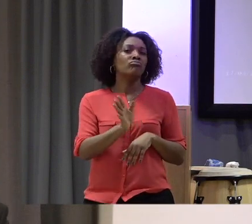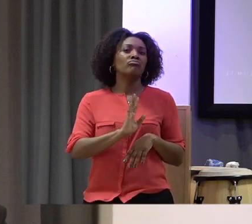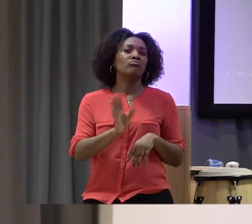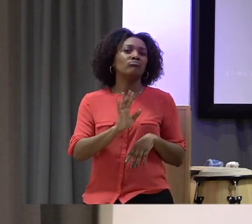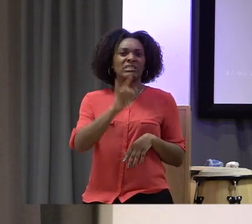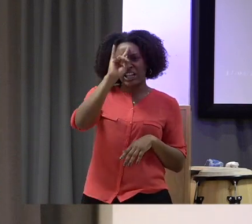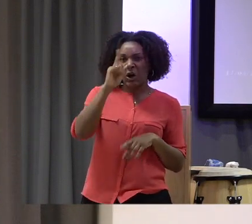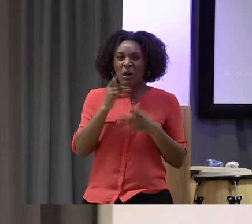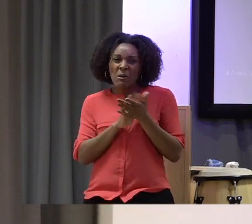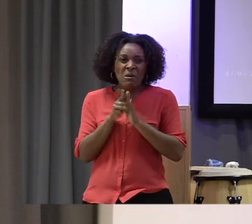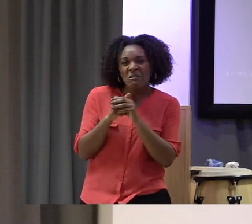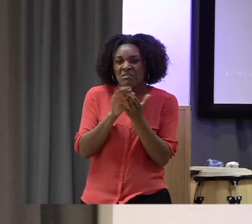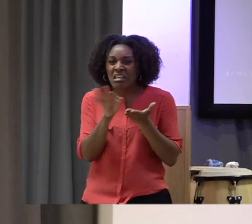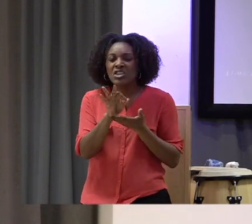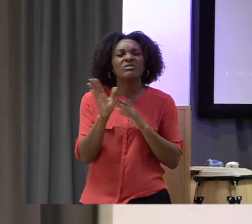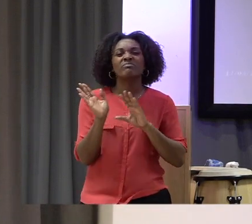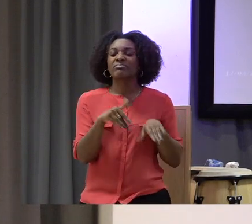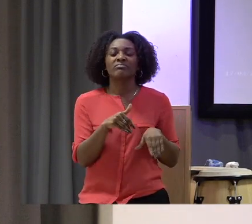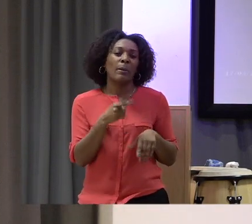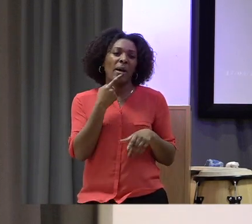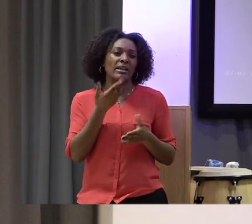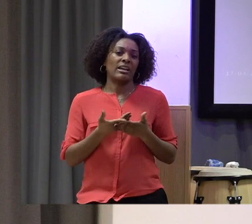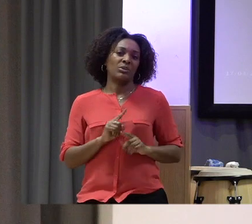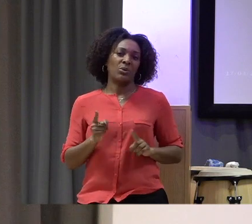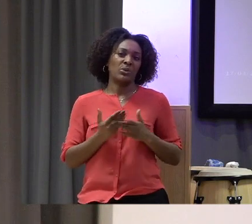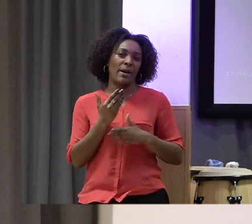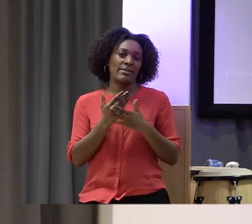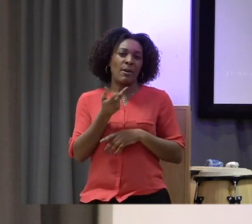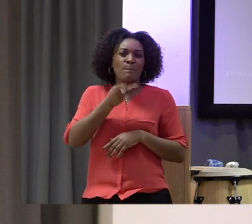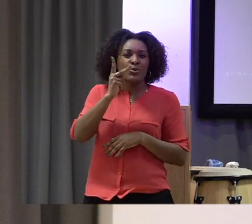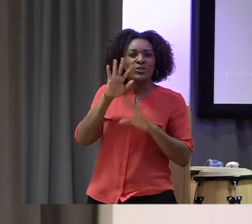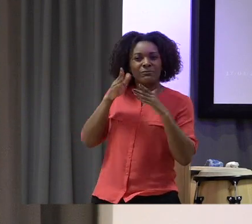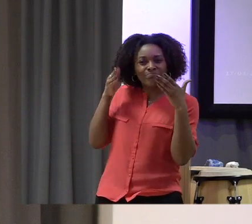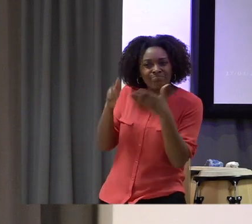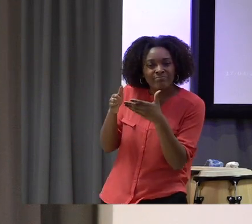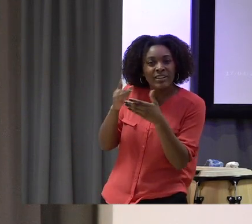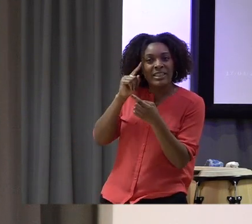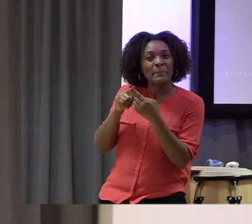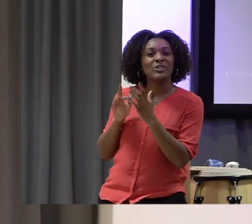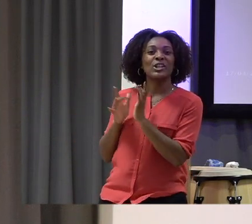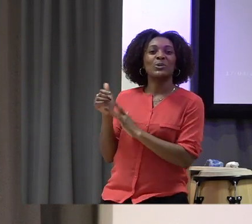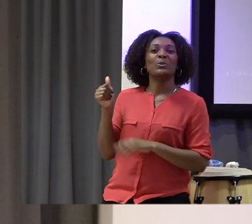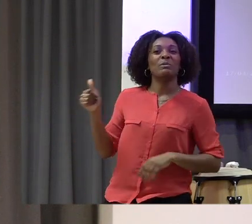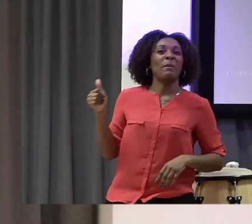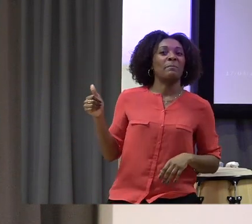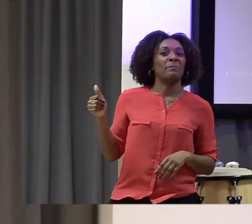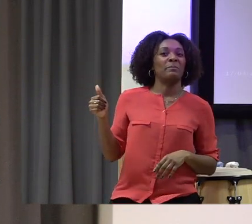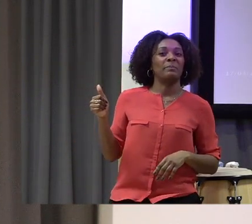place pour le Seigneur. Nous allons plutôt porter notre attention sur Jésus, le Fils de l'homme,